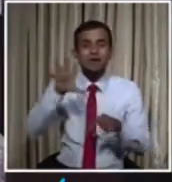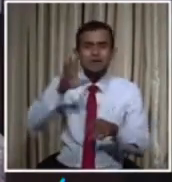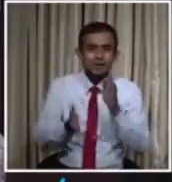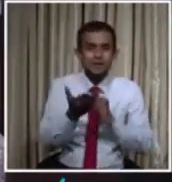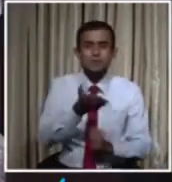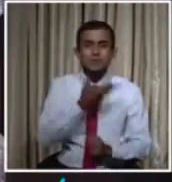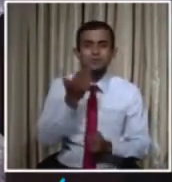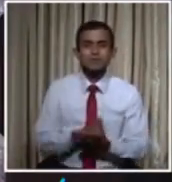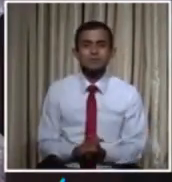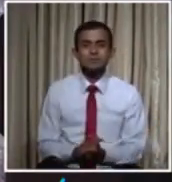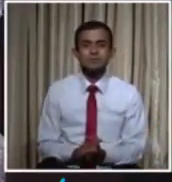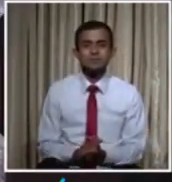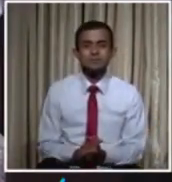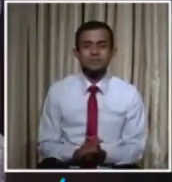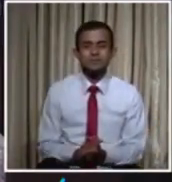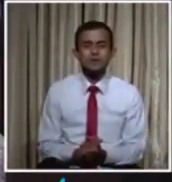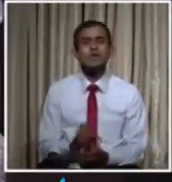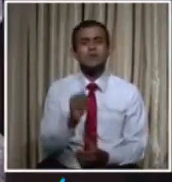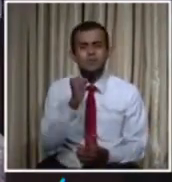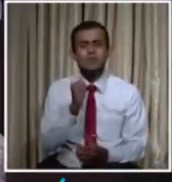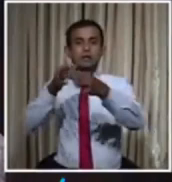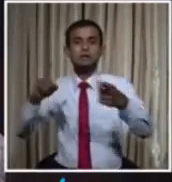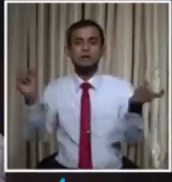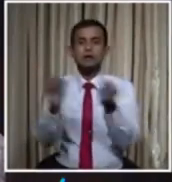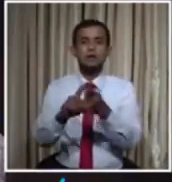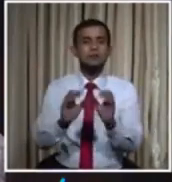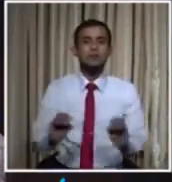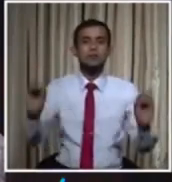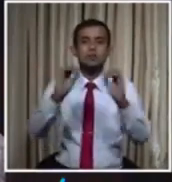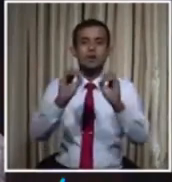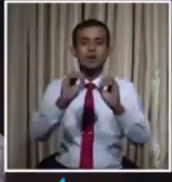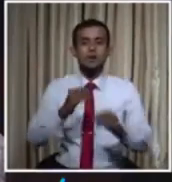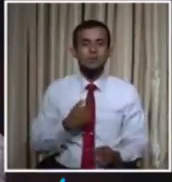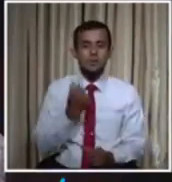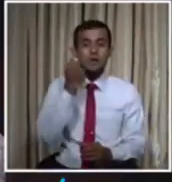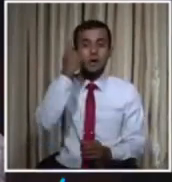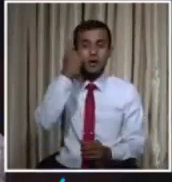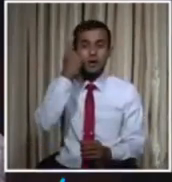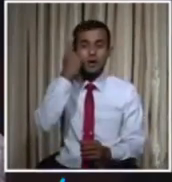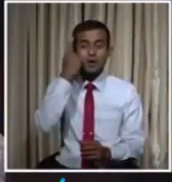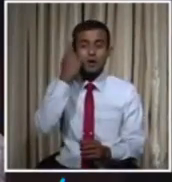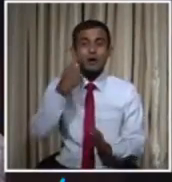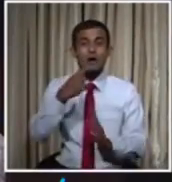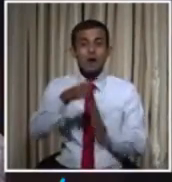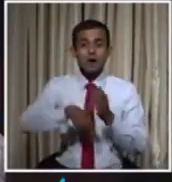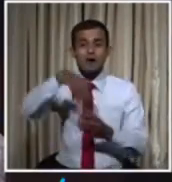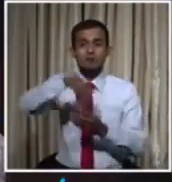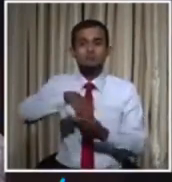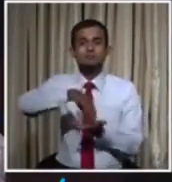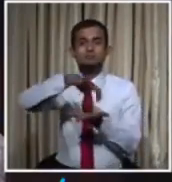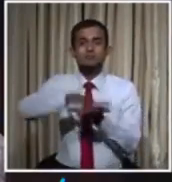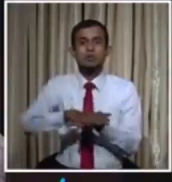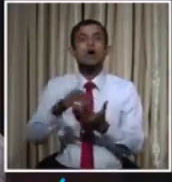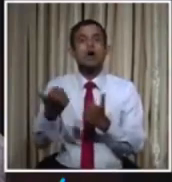පුළුවන්ද? මොකද්ද මේ කරන විනාශය? එහෙනම් මම යෝජනා කරනවා රට තුල ස්ථාවරත්වයක් අපි